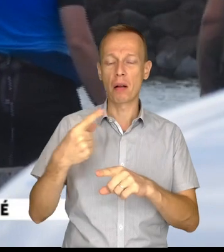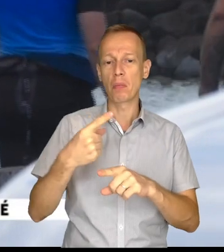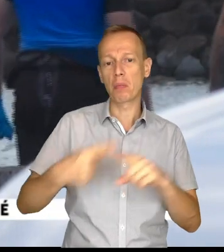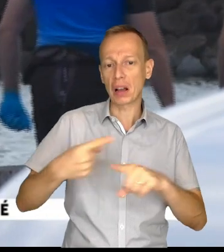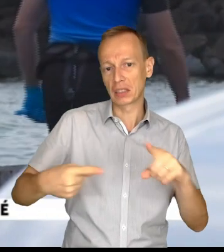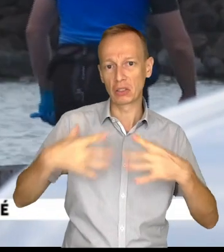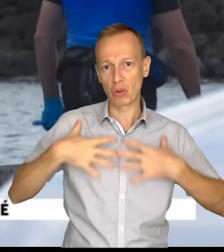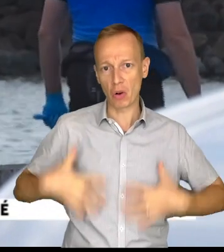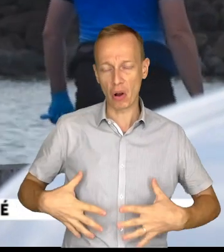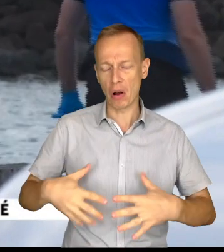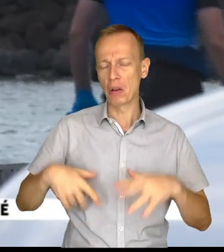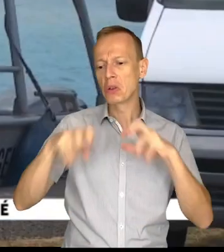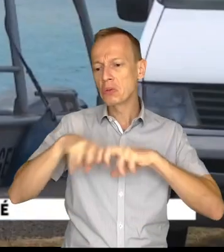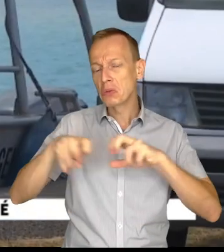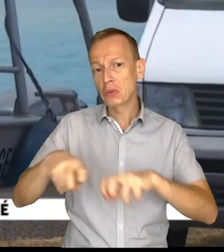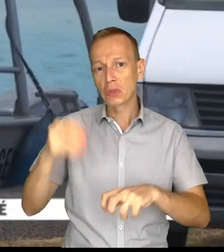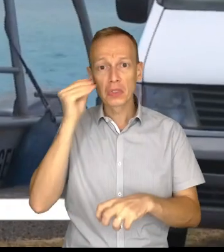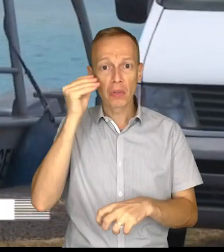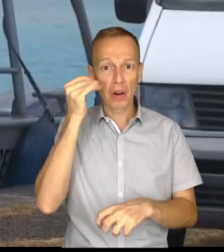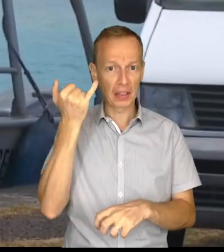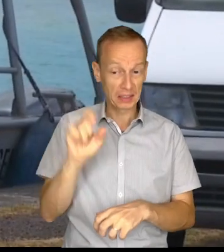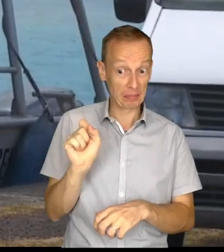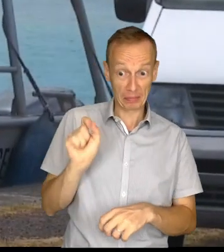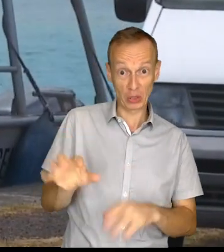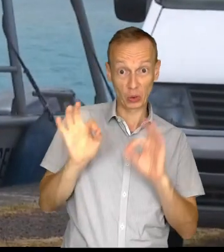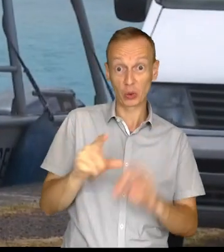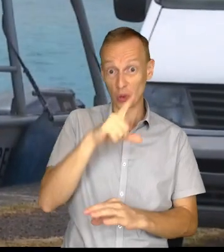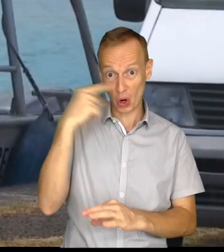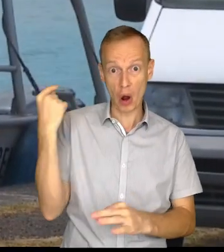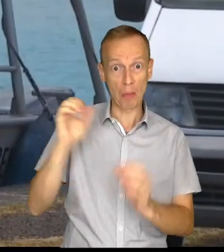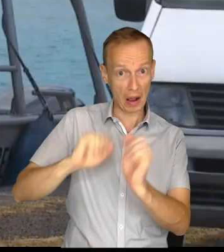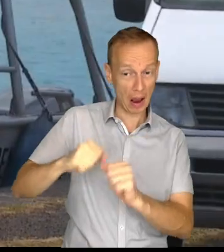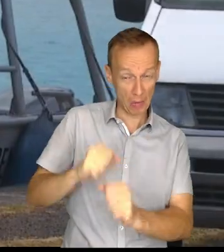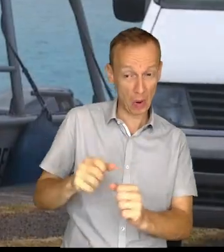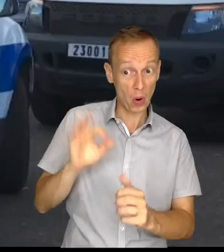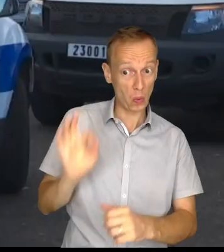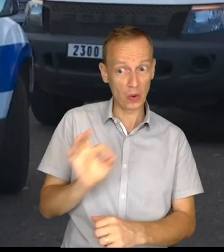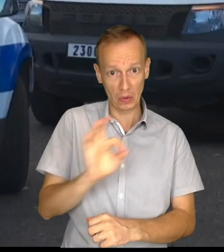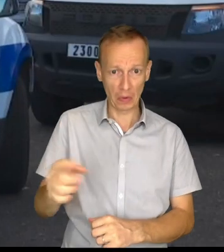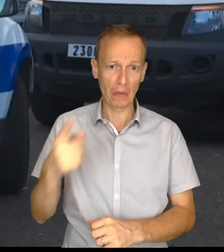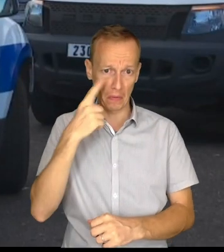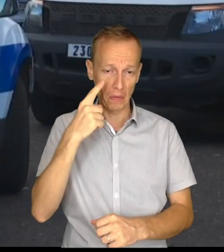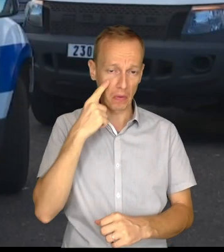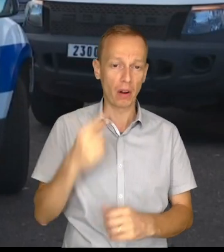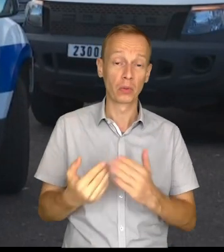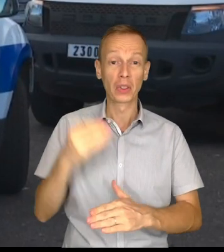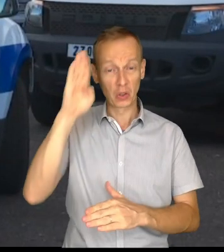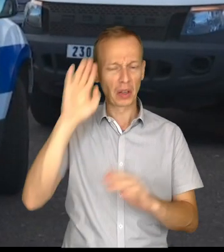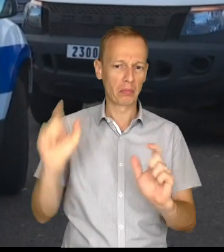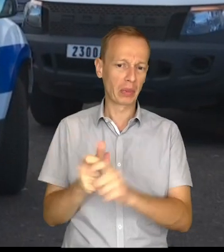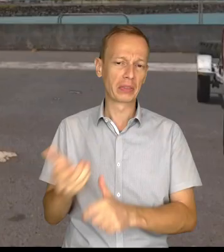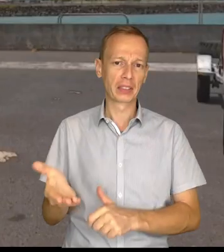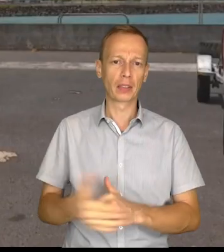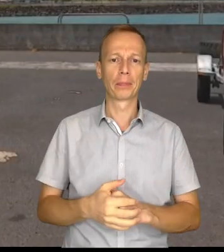matin des morceaux de son corps. Des analyses doivent déterminer s'il s'agit bien de la victime. Ayata Tarhawe, Patrick Tinting